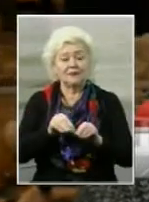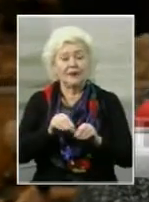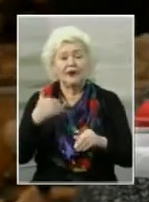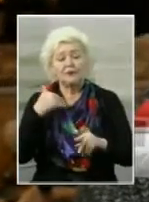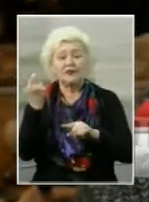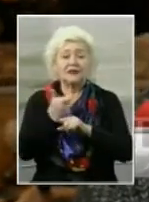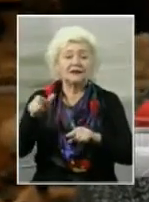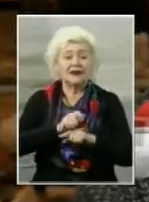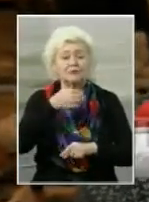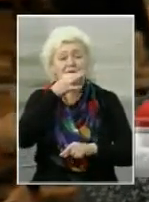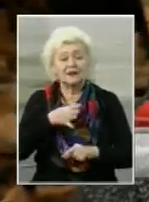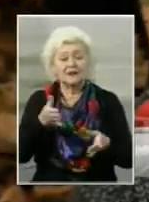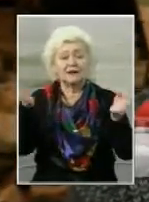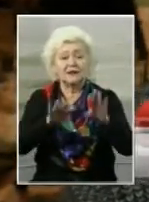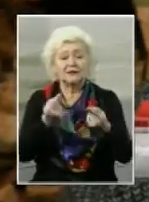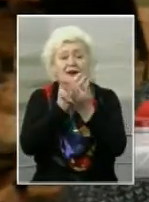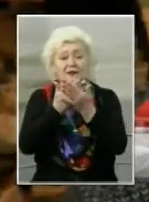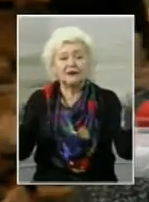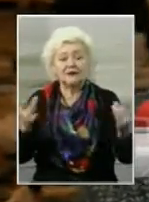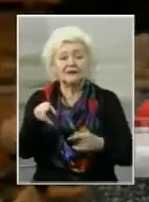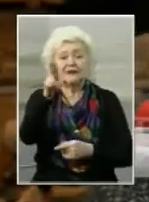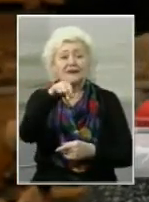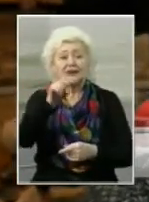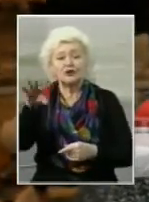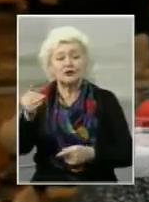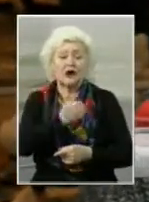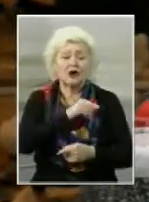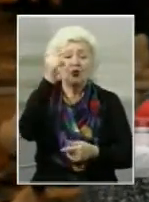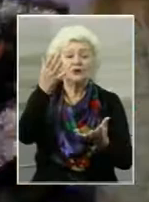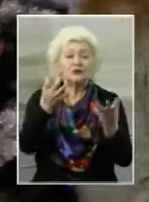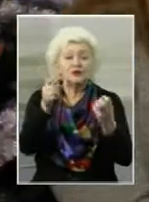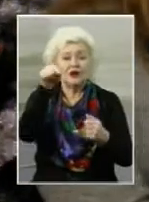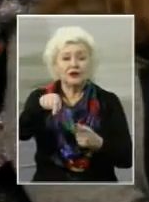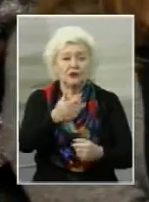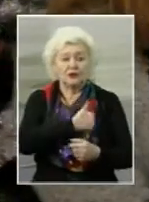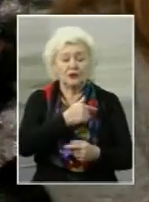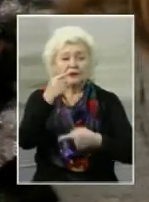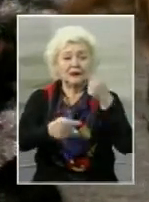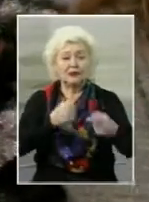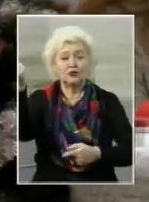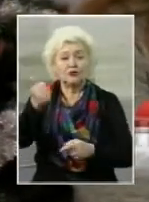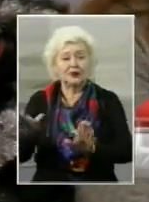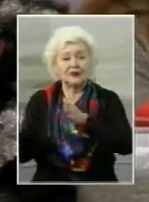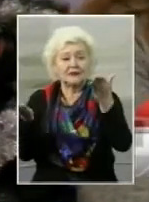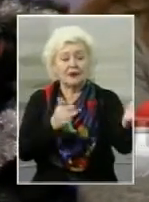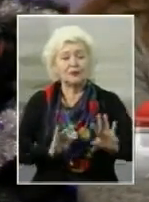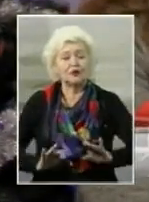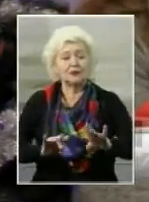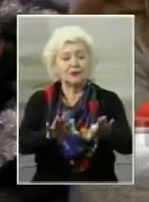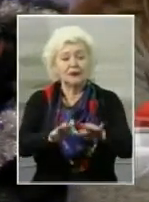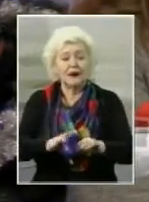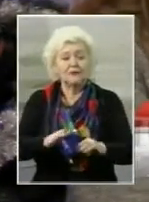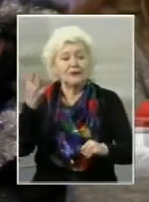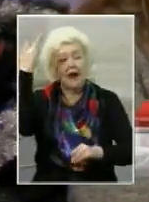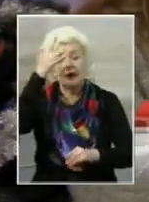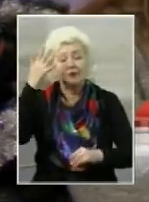Мені найбільше сподобались залишки різних динозаврів. Хочу ще тут побувати. Наступного тижня запрошуємо на захід